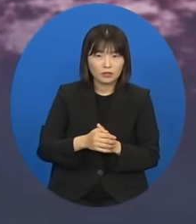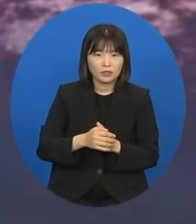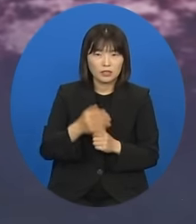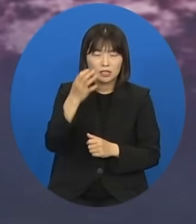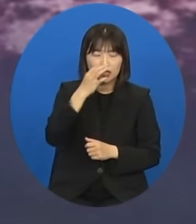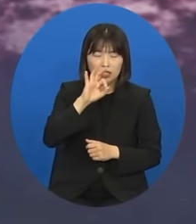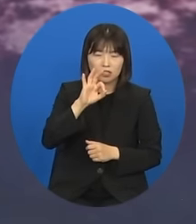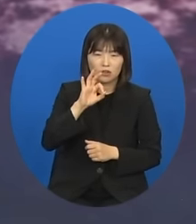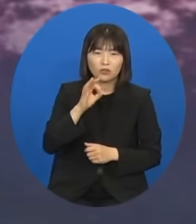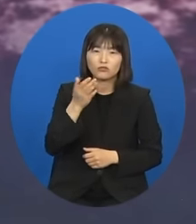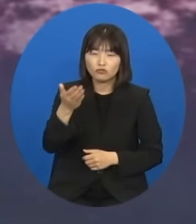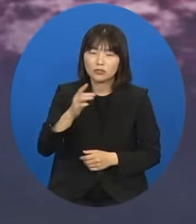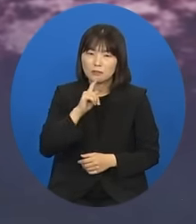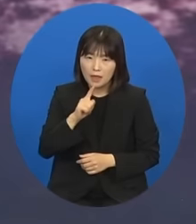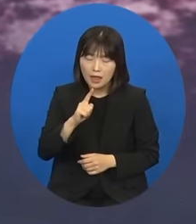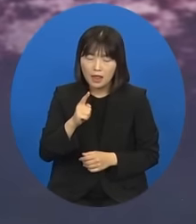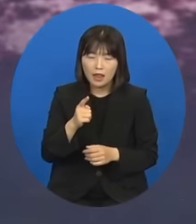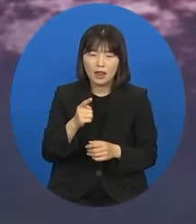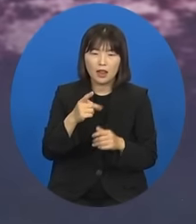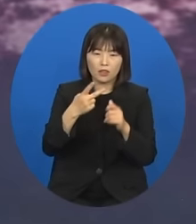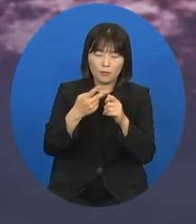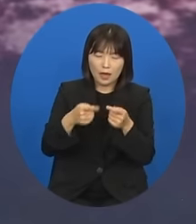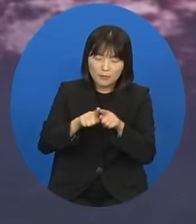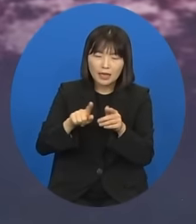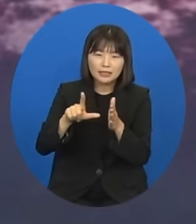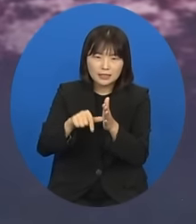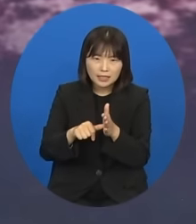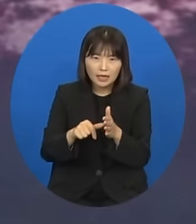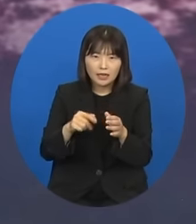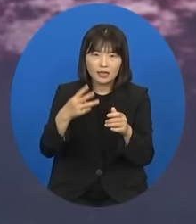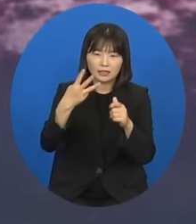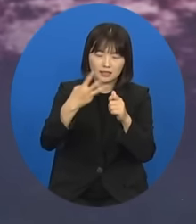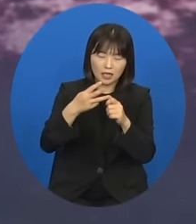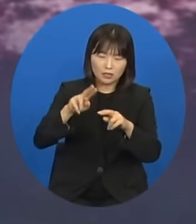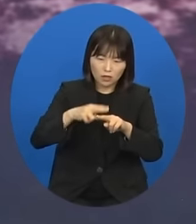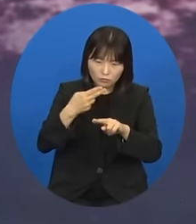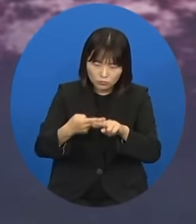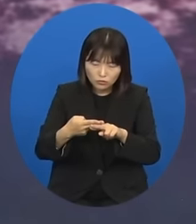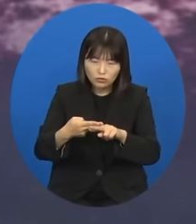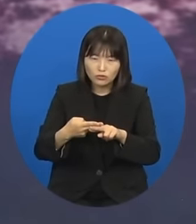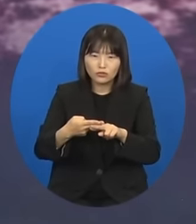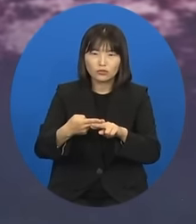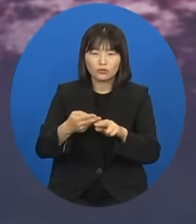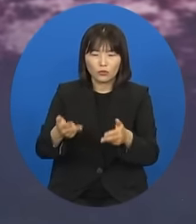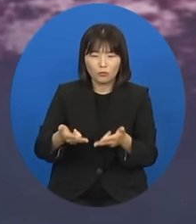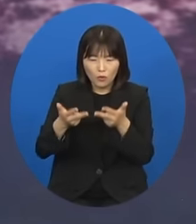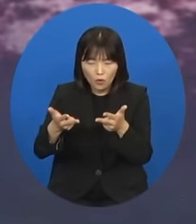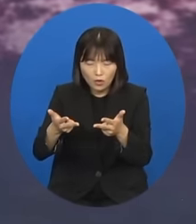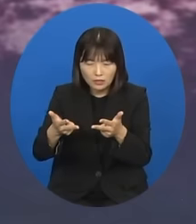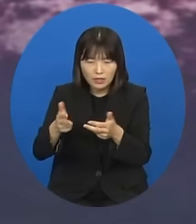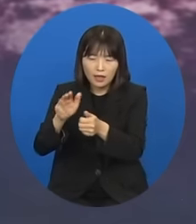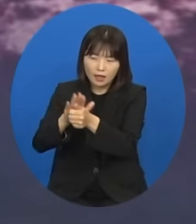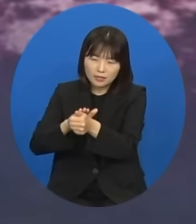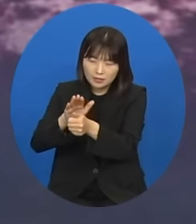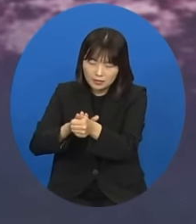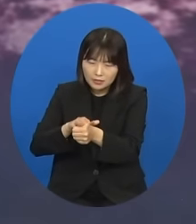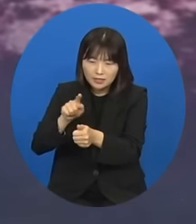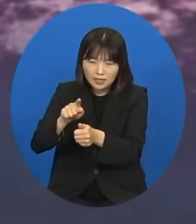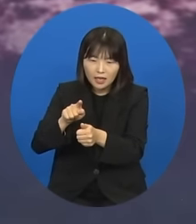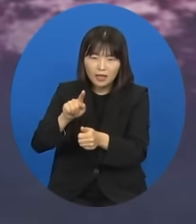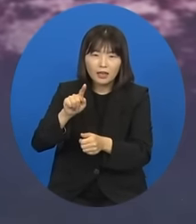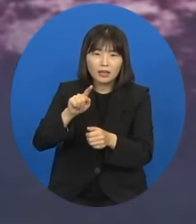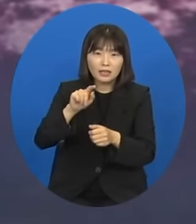말 함께하는 시간 선물 봉사 스킨십이 다섯 가지가 사랑의 언어요